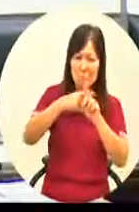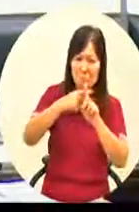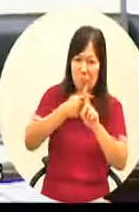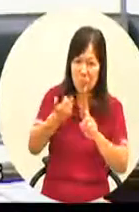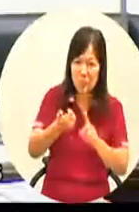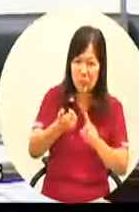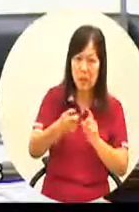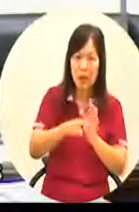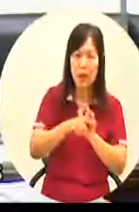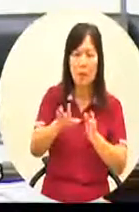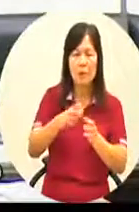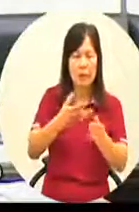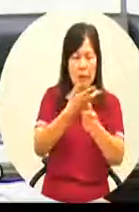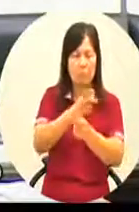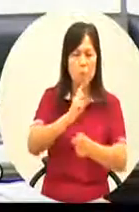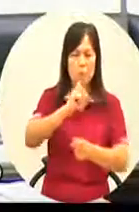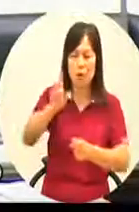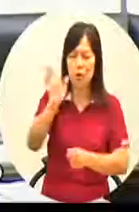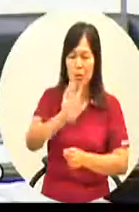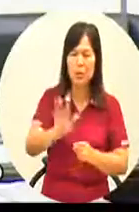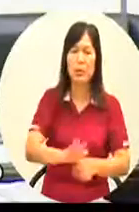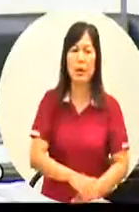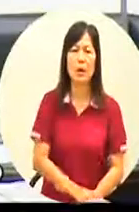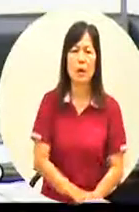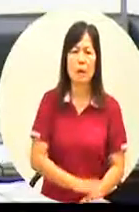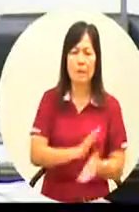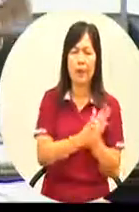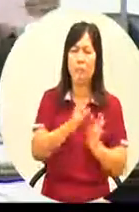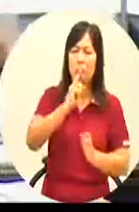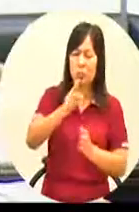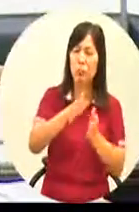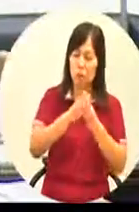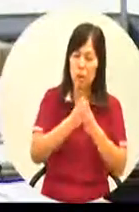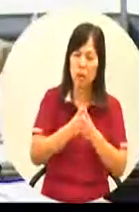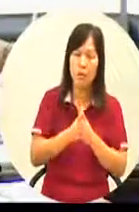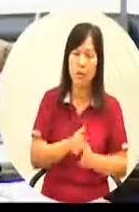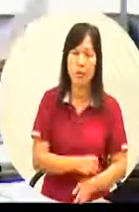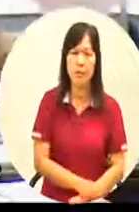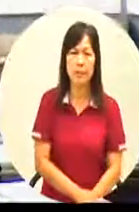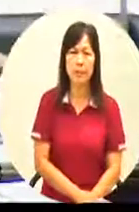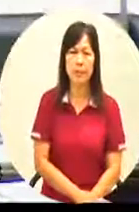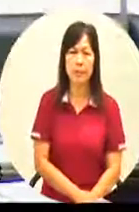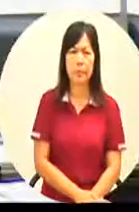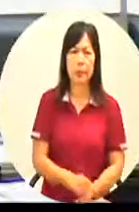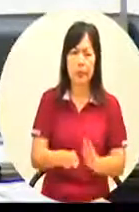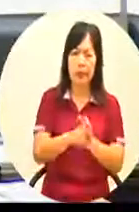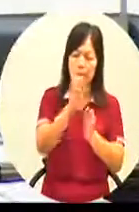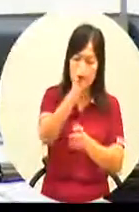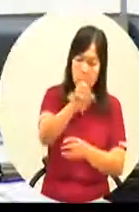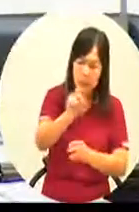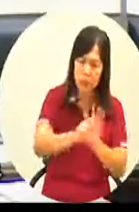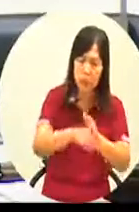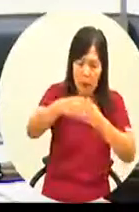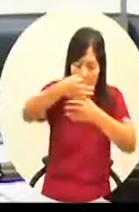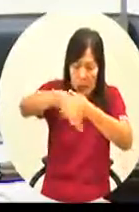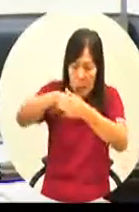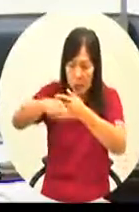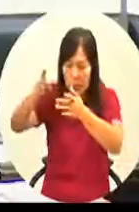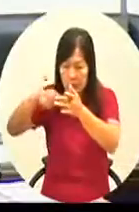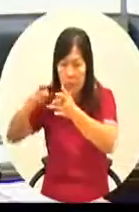要随便让人家检举做一个检举用的哈，但是应该要。提醒哪一些不好缺失，不是